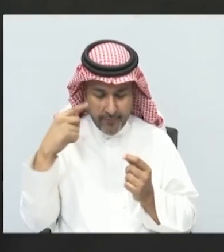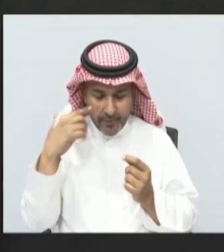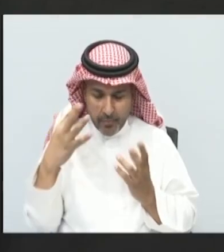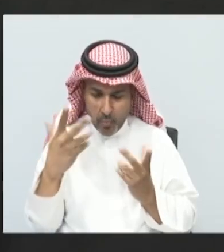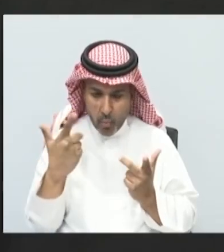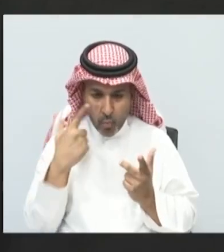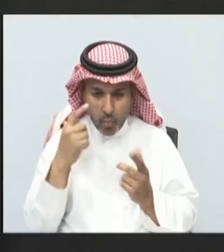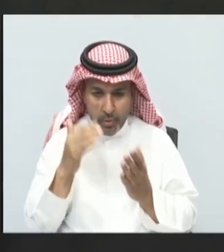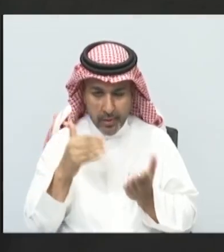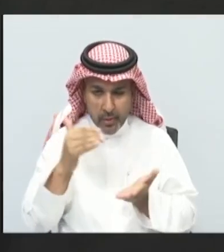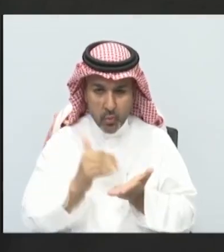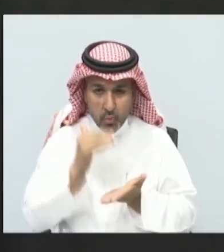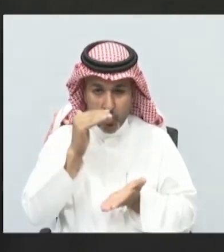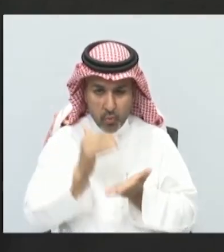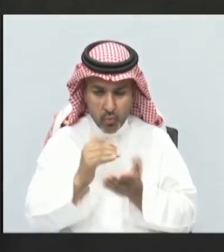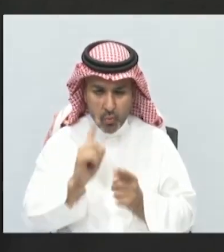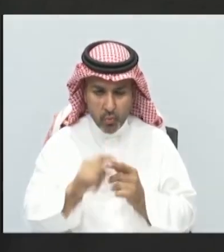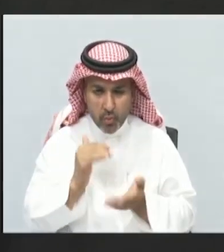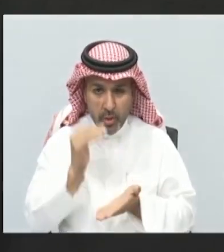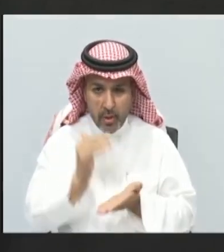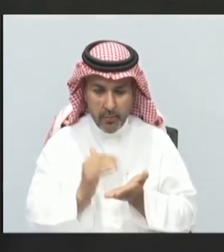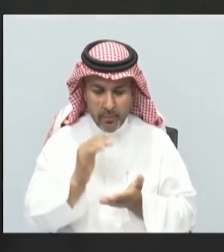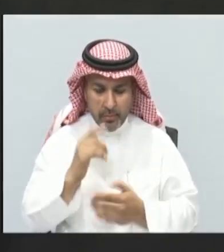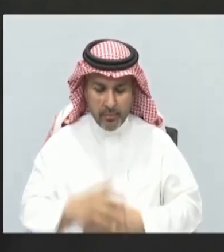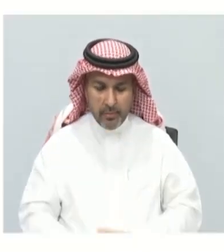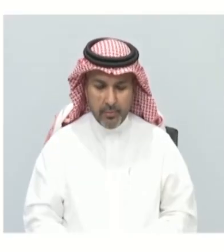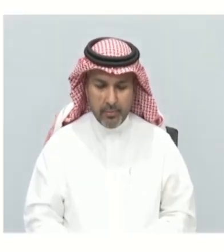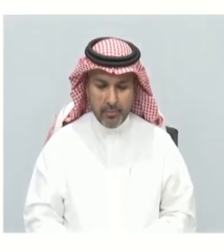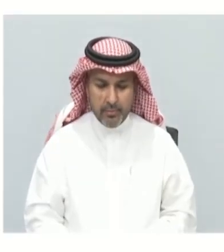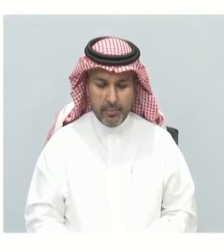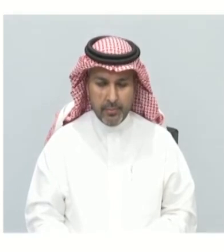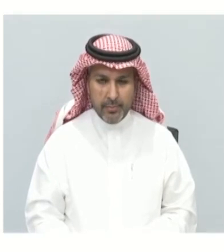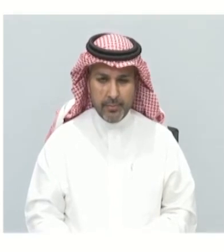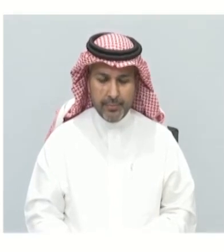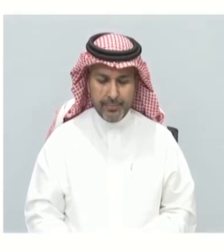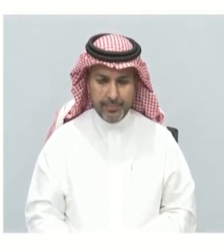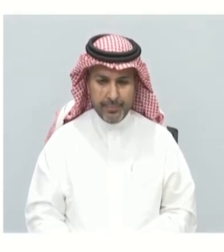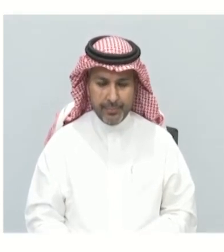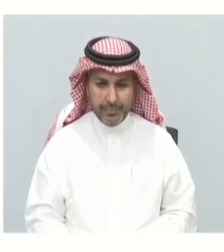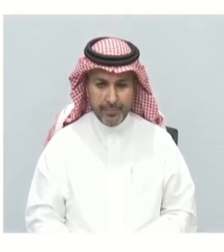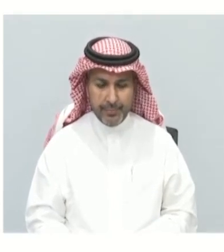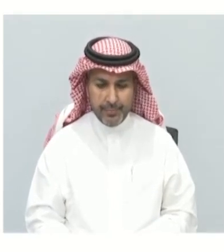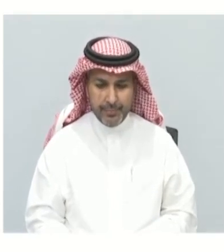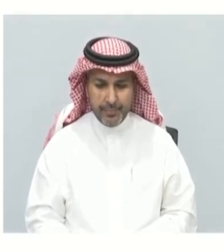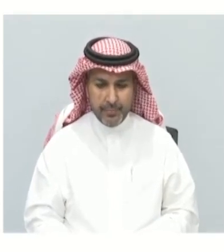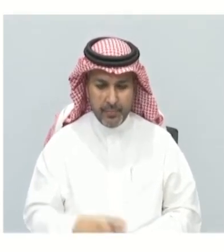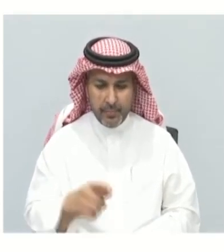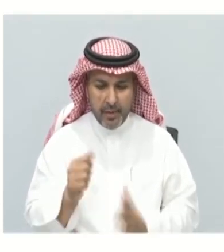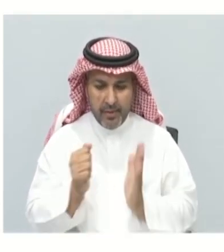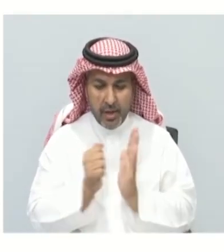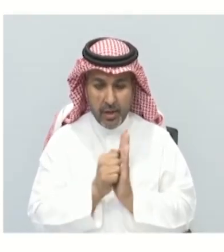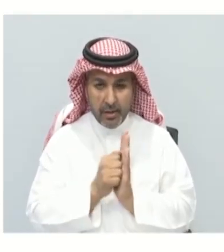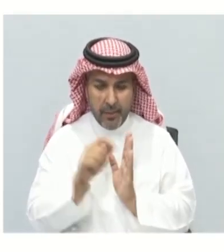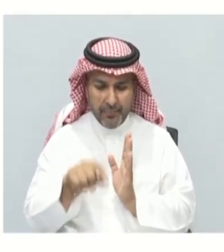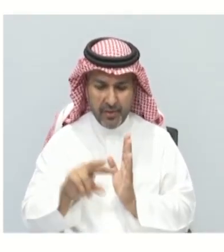التحليل الذي حللته فقط برؤيه الرسم هذا من الاشياء مبسطه الماده الربط في الكتاب ستجد ما ذكرته في صفحه